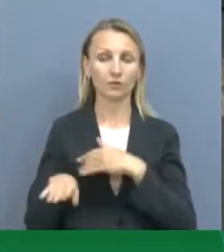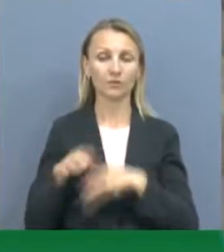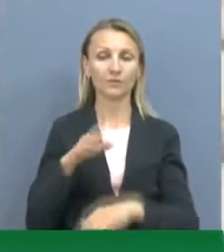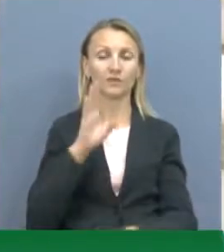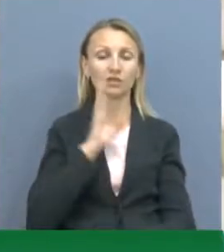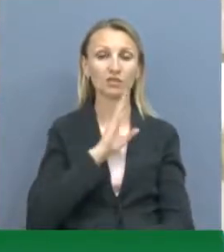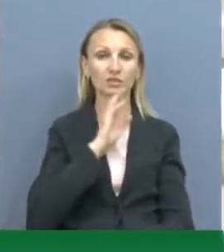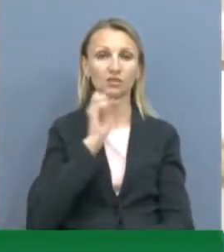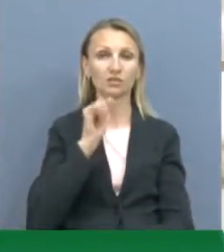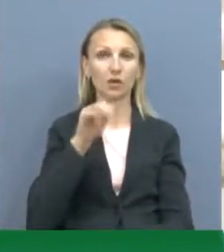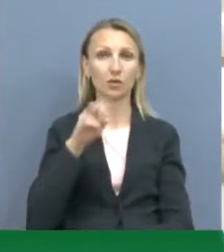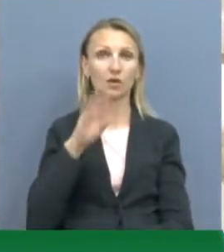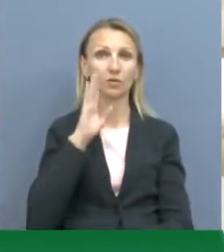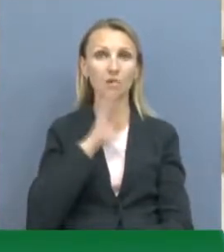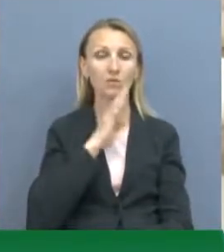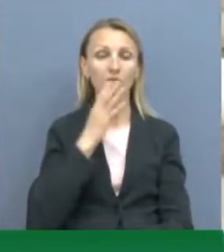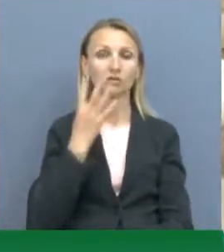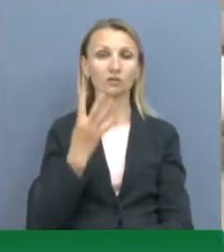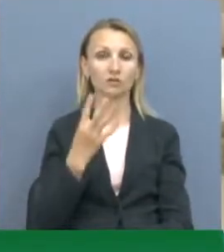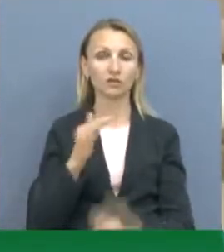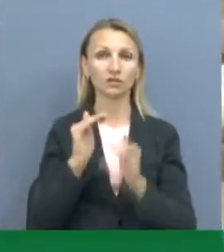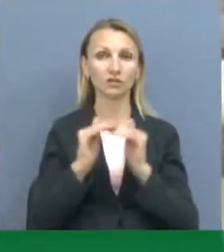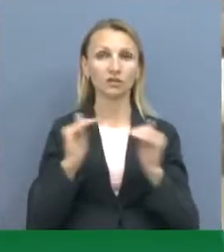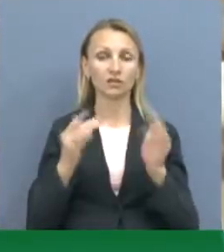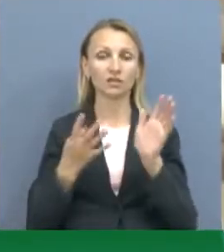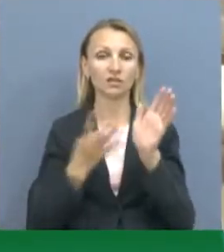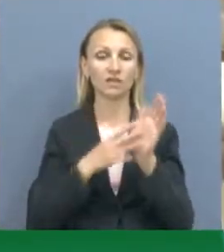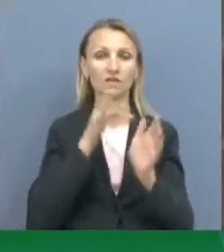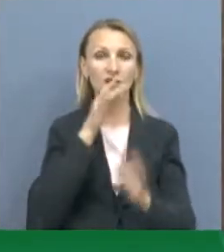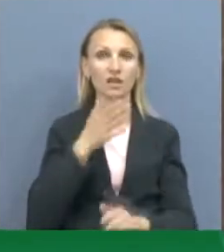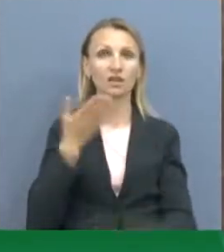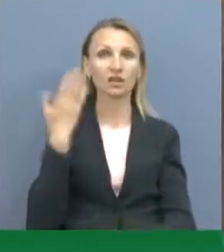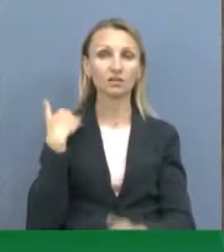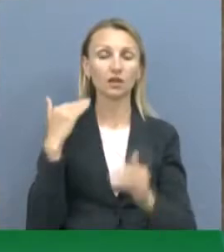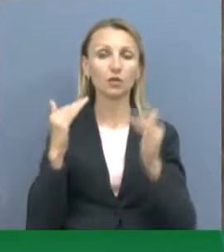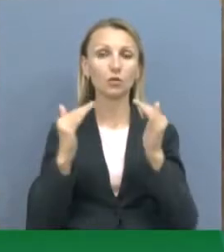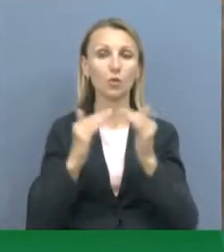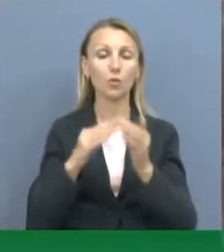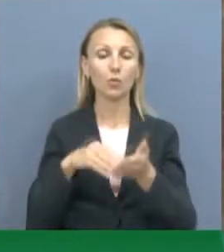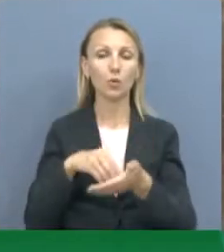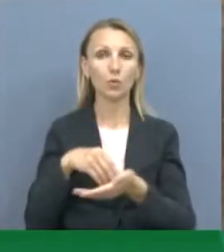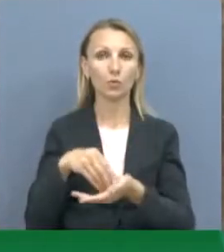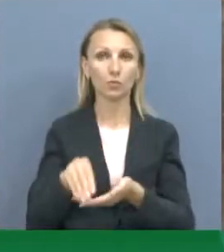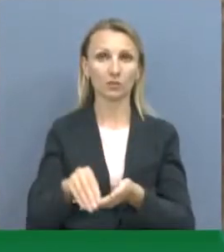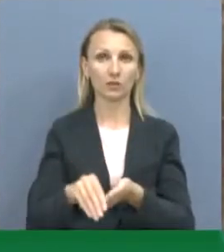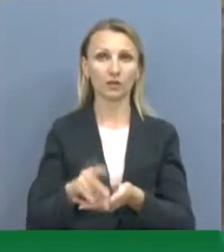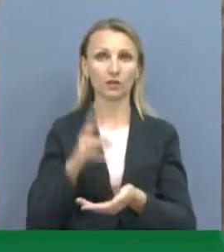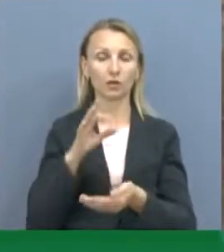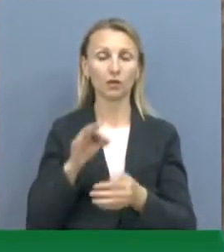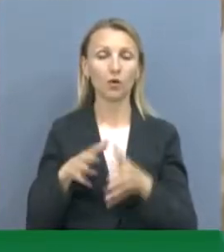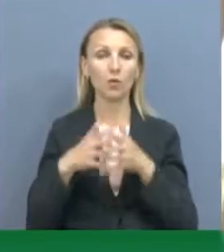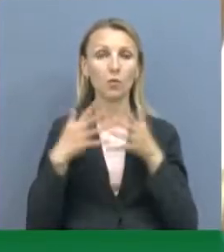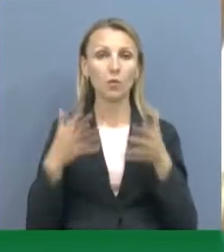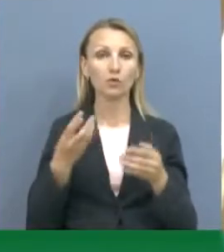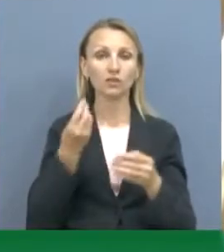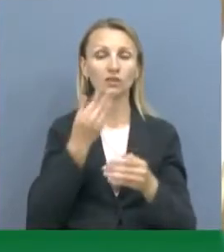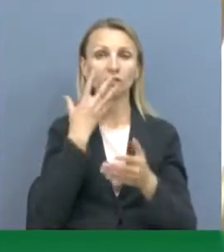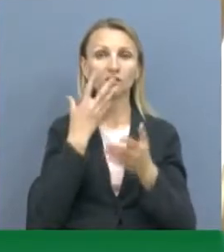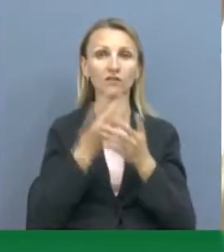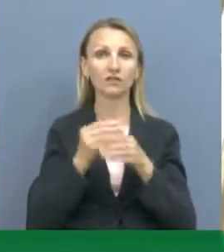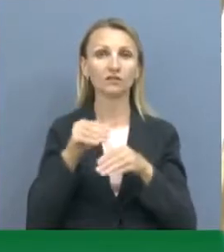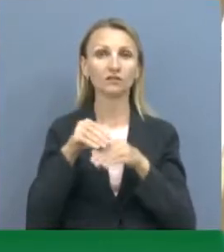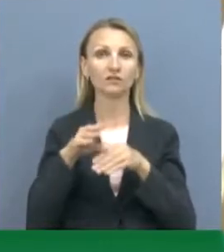4 детей, купила этот дом 9 лет назад. На этот момент дом был в хорошем состоянии. Все же большую часть своих сбережений